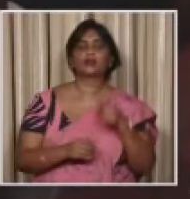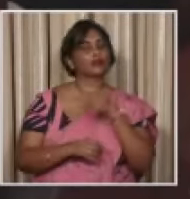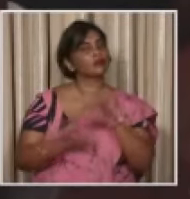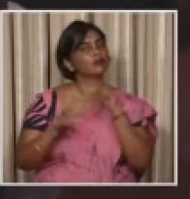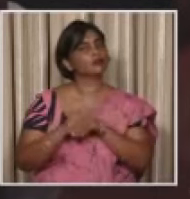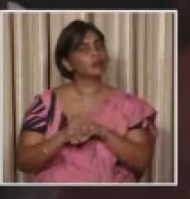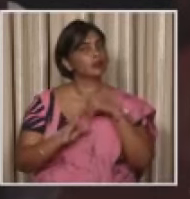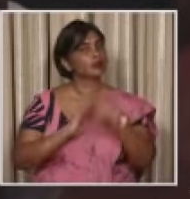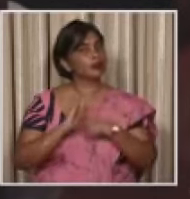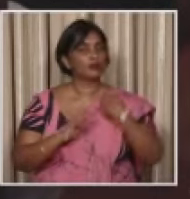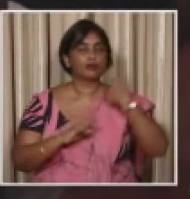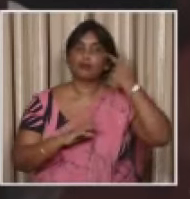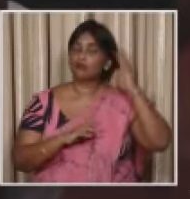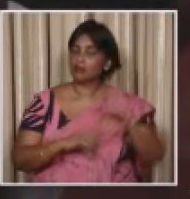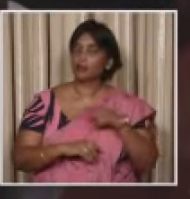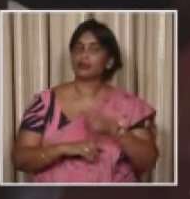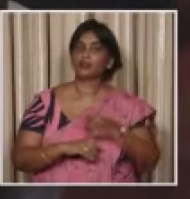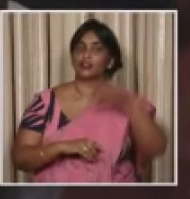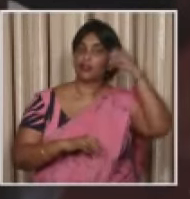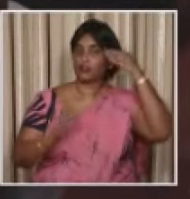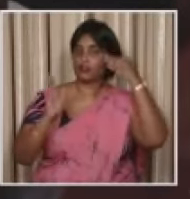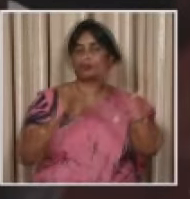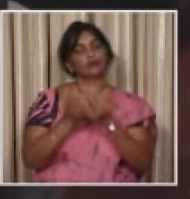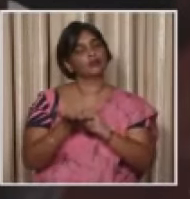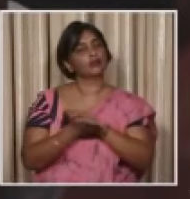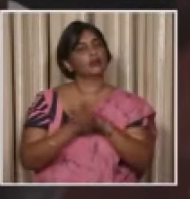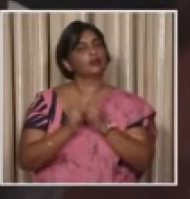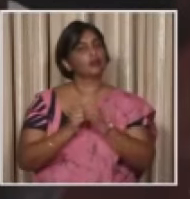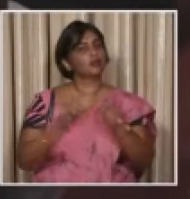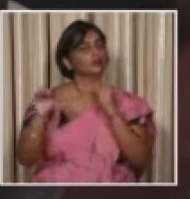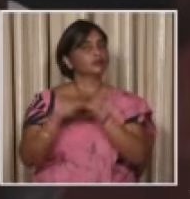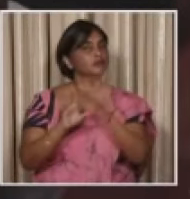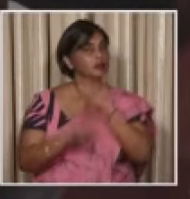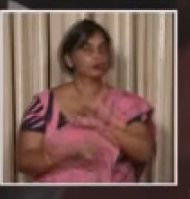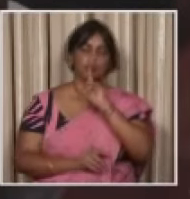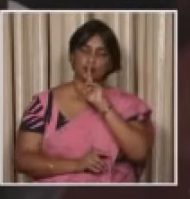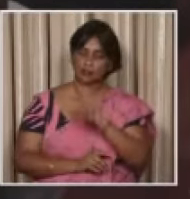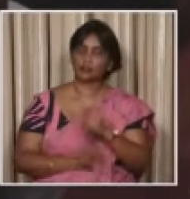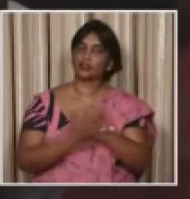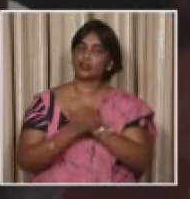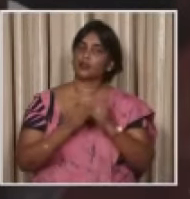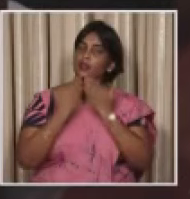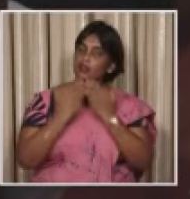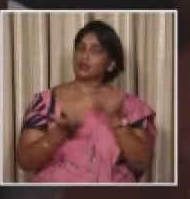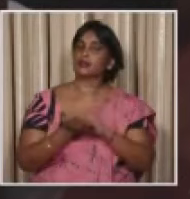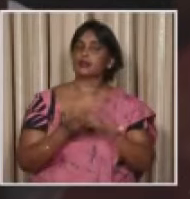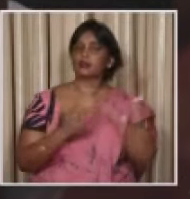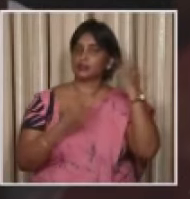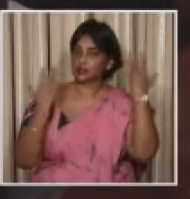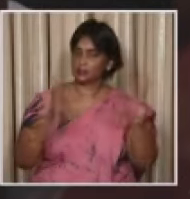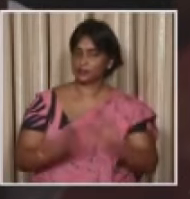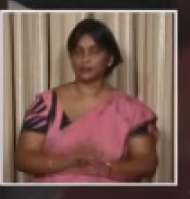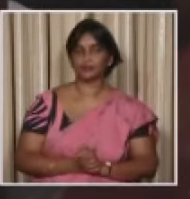තුලින් අපේ රටේ බලාපොරොත්තු වෙන විදුලි බල ක්ෂේත්‍රයේ ප්‍රතිසංස්කරණ කිරීම සඳහා ප්‍රවේශයක් ලැබෙනවා කියන එකත් මතක් කරමින් සියලු දෙනා නැවත ස්තුතිවන්ත වෙමින් මගේ කතාව